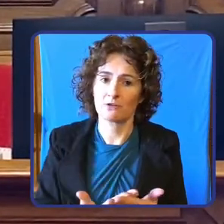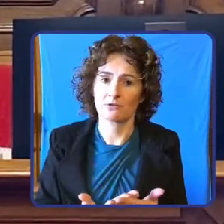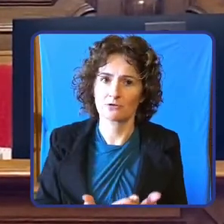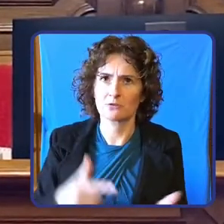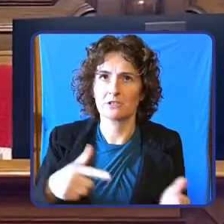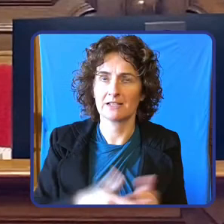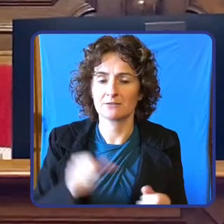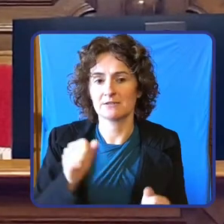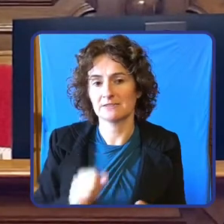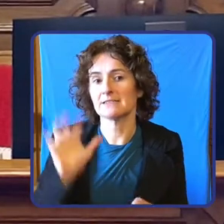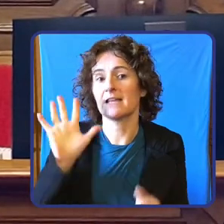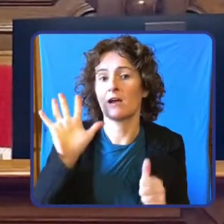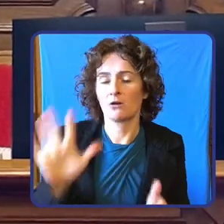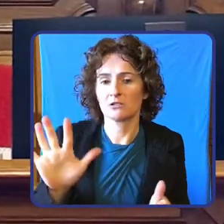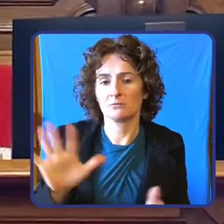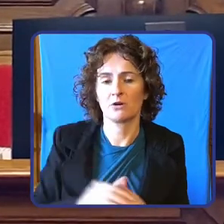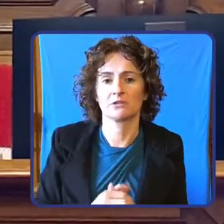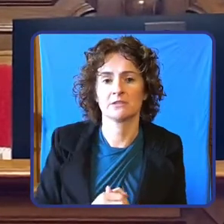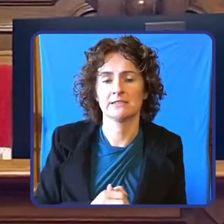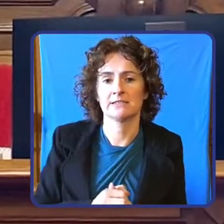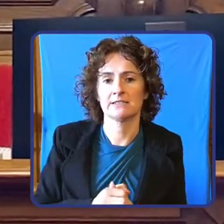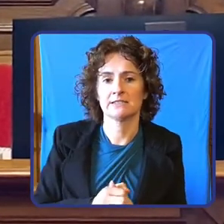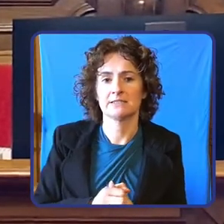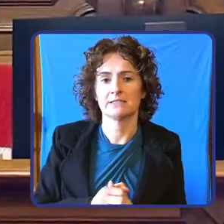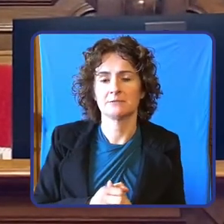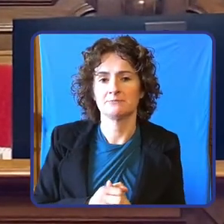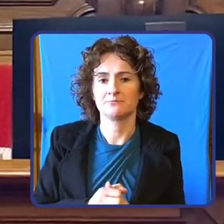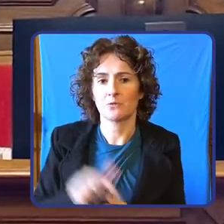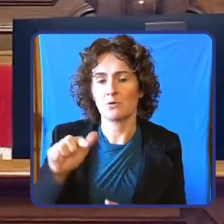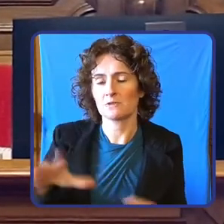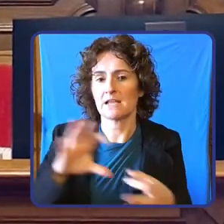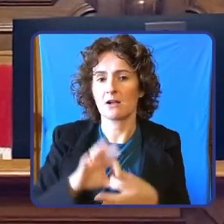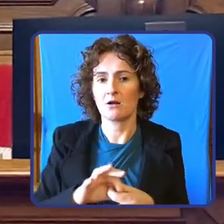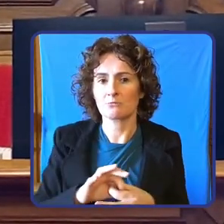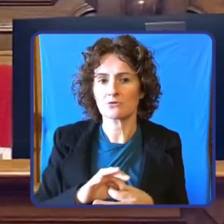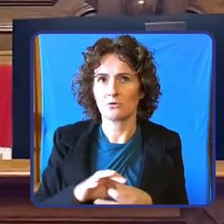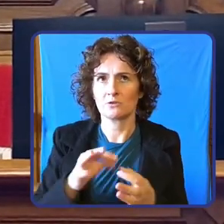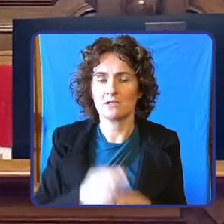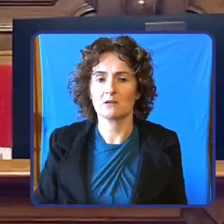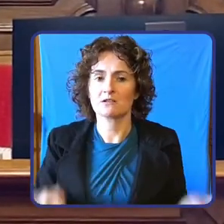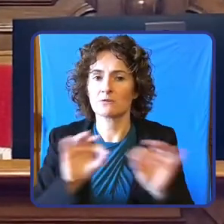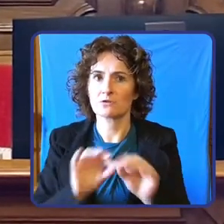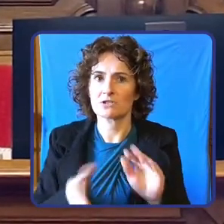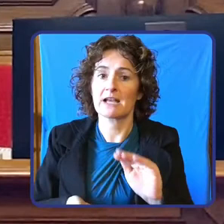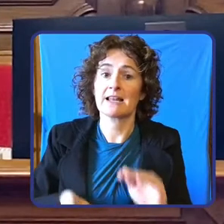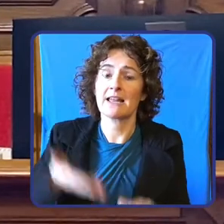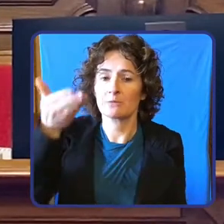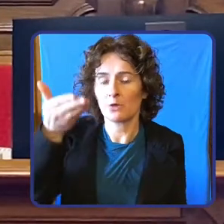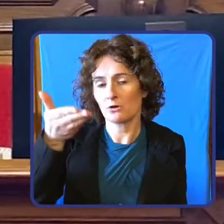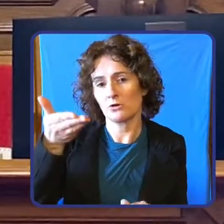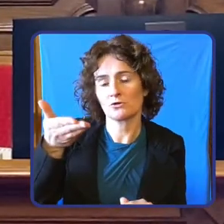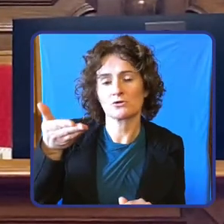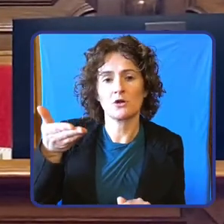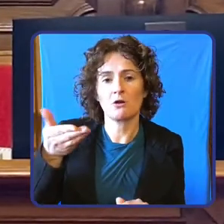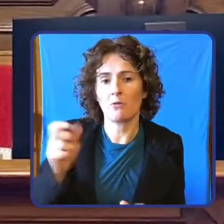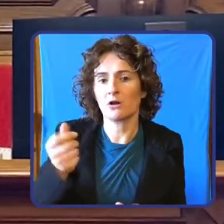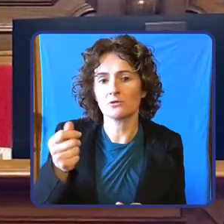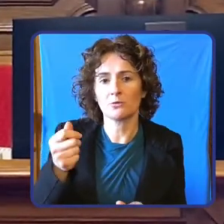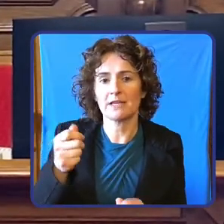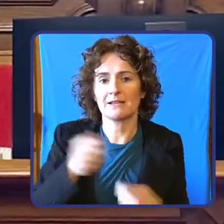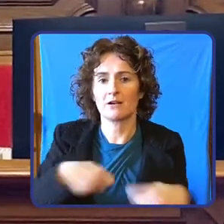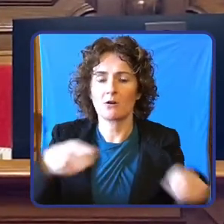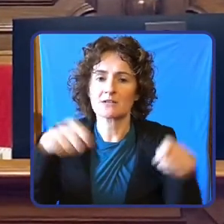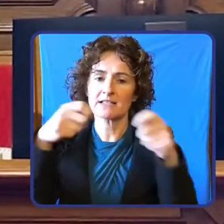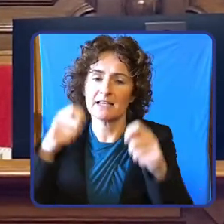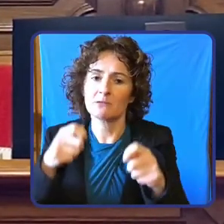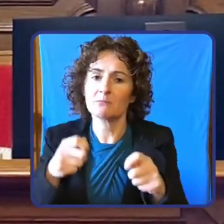meg. Nyilvánvalóan szintén ő hozzá kötődik az ország legmagasabb települési adójának, az építményi adónak a bevezetése. A